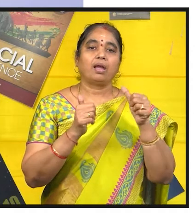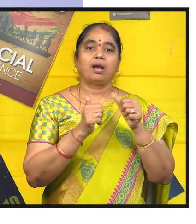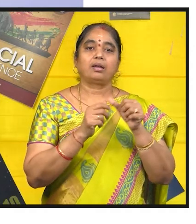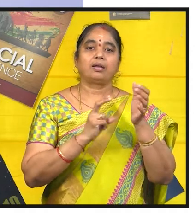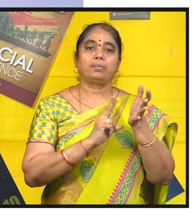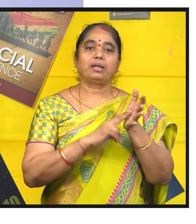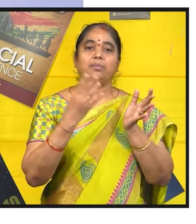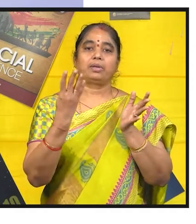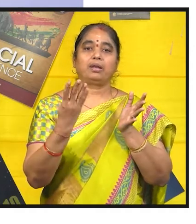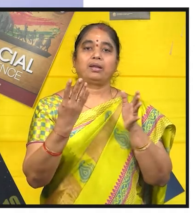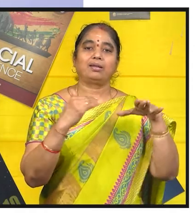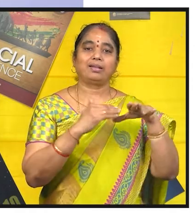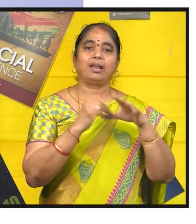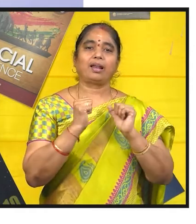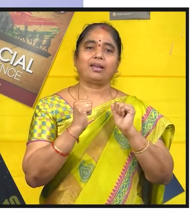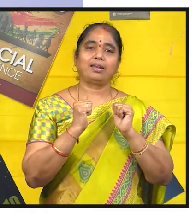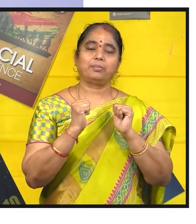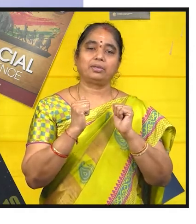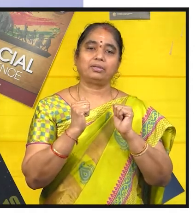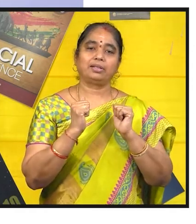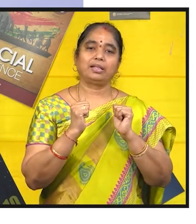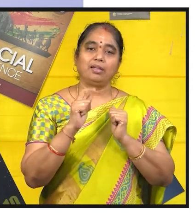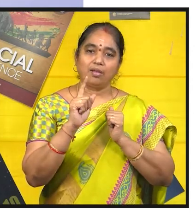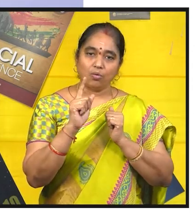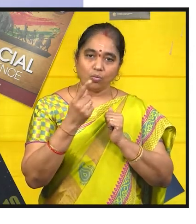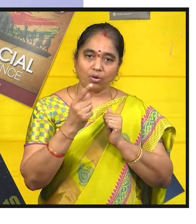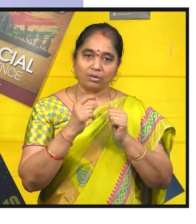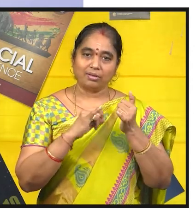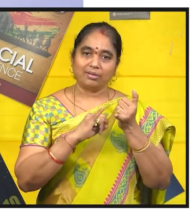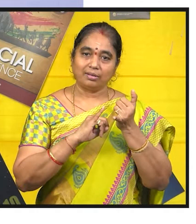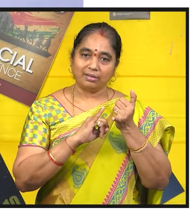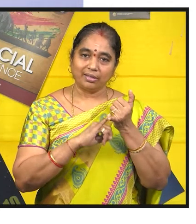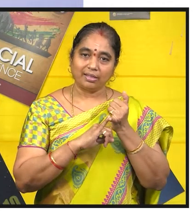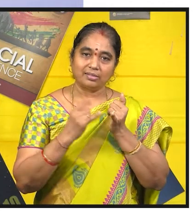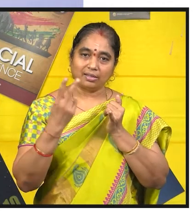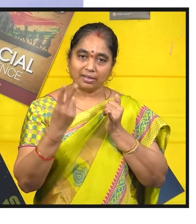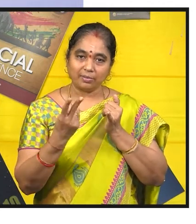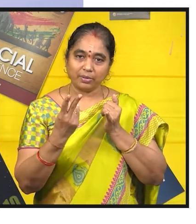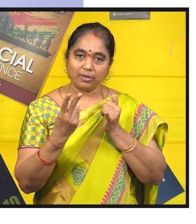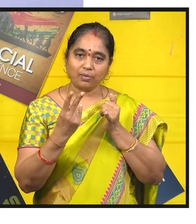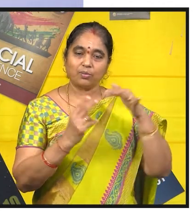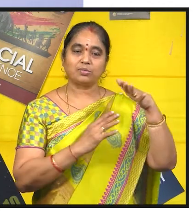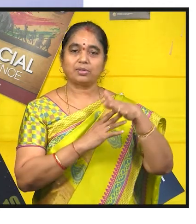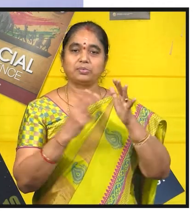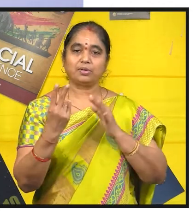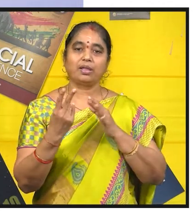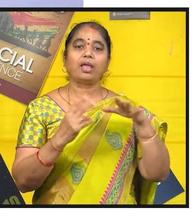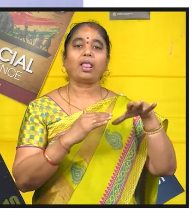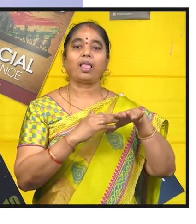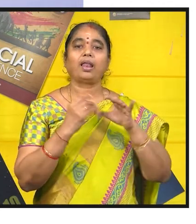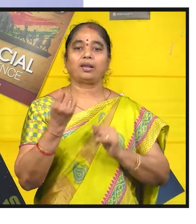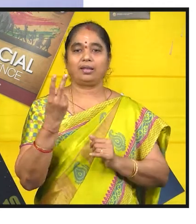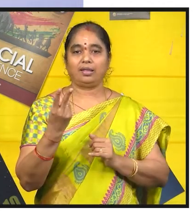நான்கு. இப்போ இந்த நான்கு எலக்ட்ரான்கள் எங்கே போகுதுன்னு சொல்லி பார்த்தீங்கன்னு சொன்னால் ஒன் எஸ்ல ரெண்டு எலக்ட்ரான் போயிடும். துணைக்கூடு டூ எஸ்ல எத்தனை